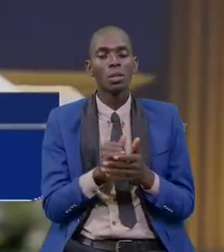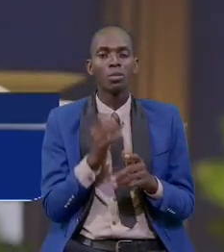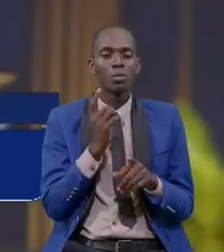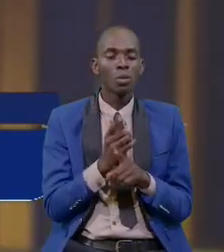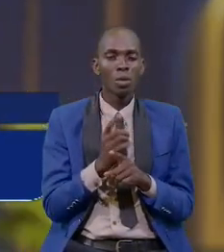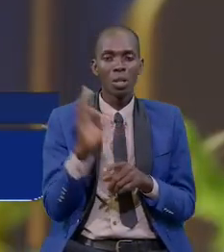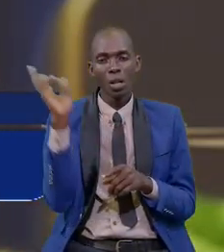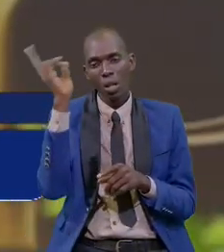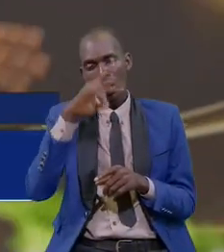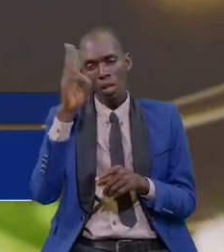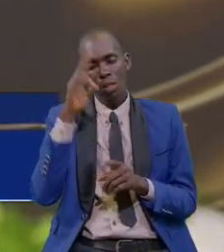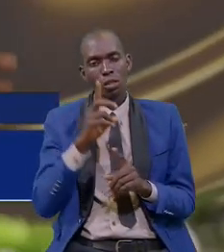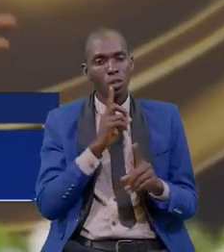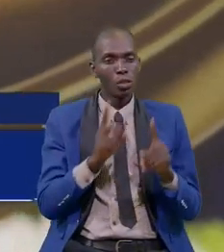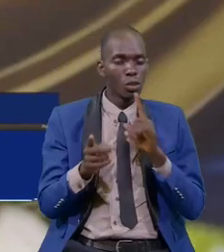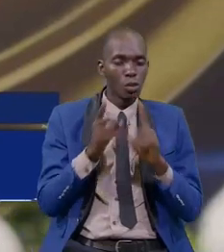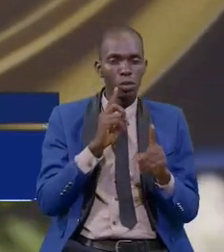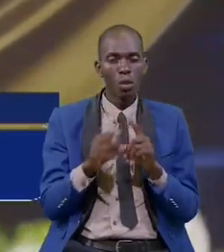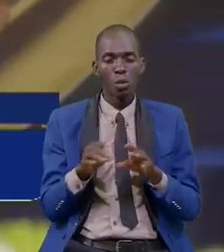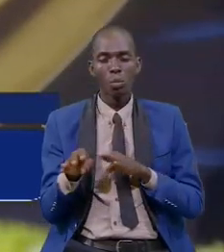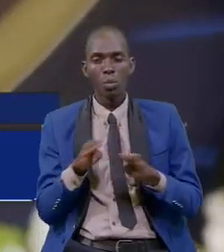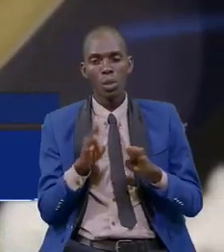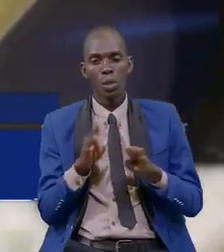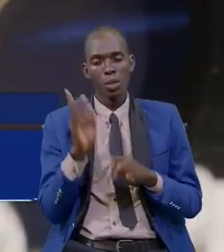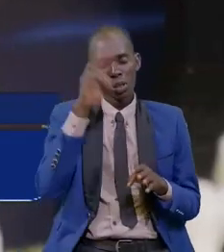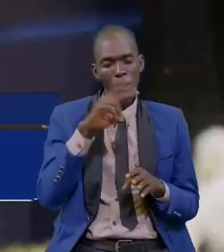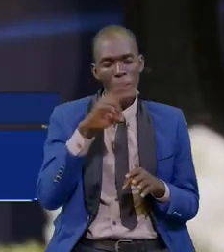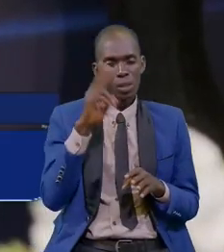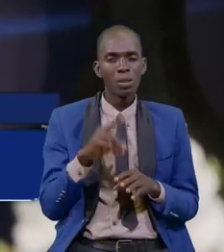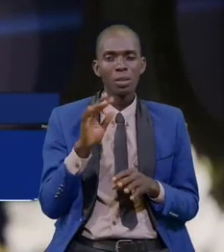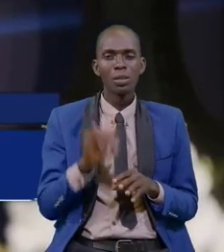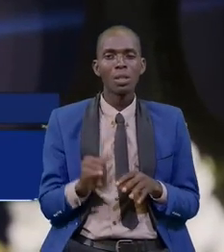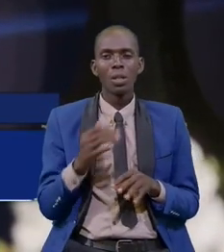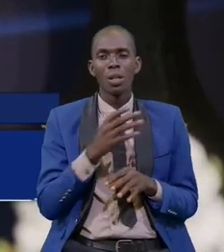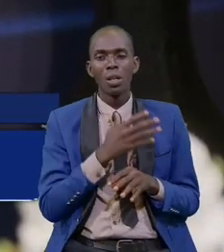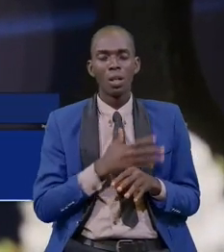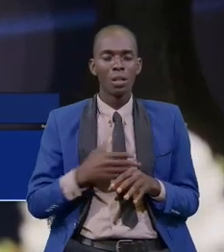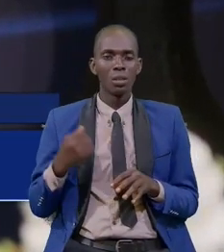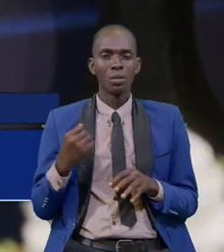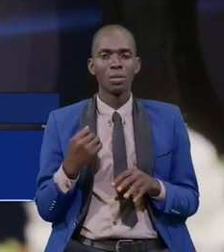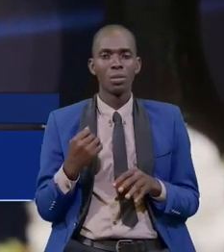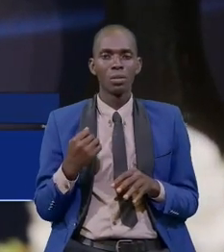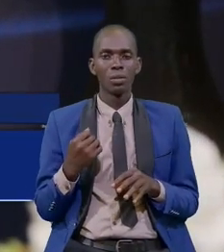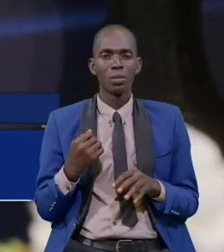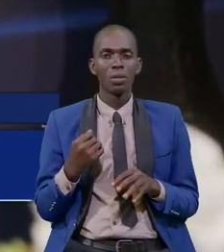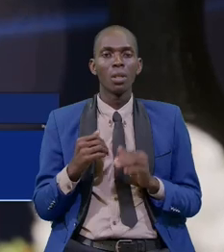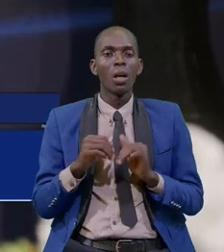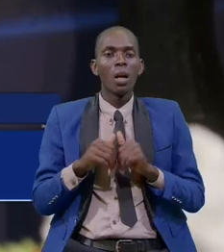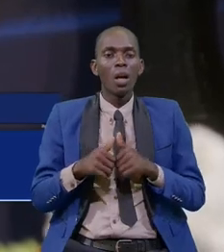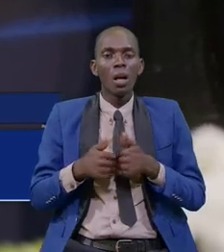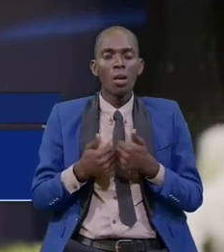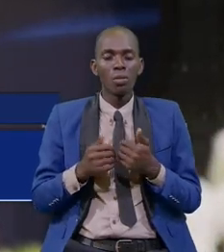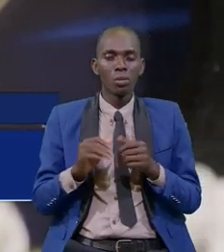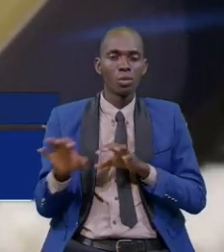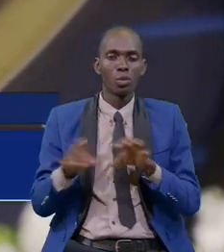vous faites seulement les choses et vous n'amenez pas Dieu à l'intérieur de ce que vous faites, que c'est Dieu qui dirige votre vie. Alors, comment